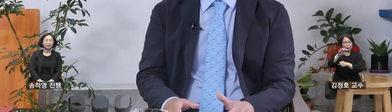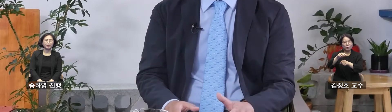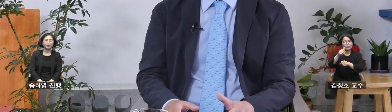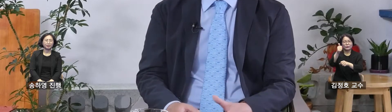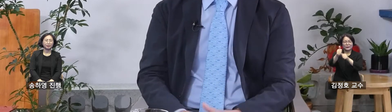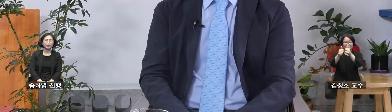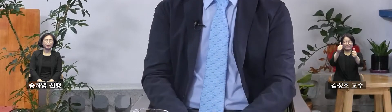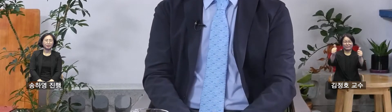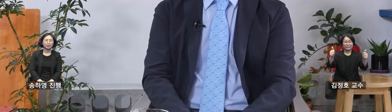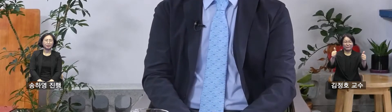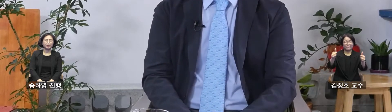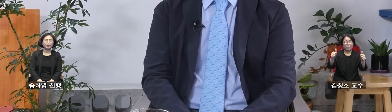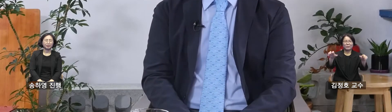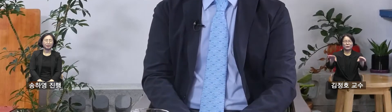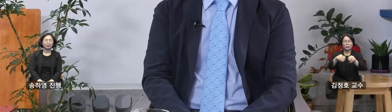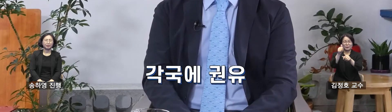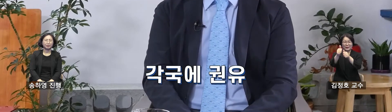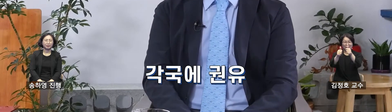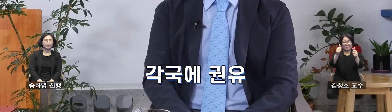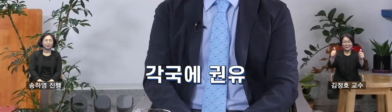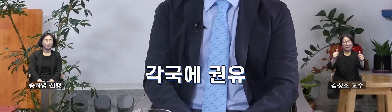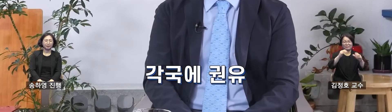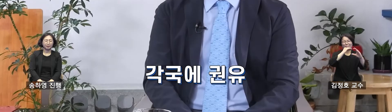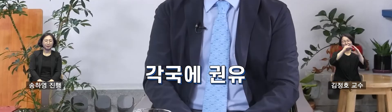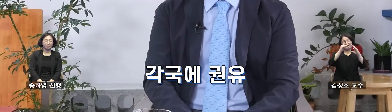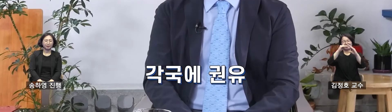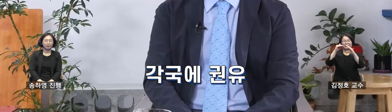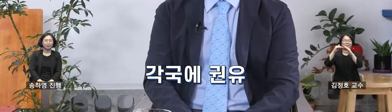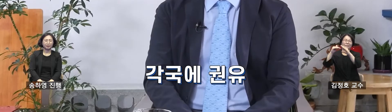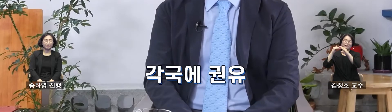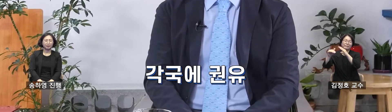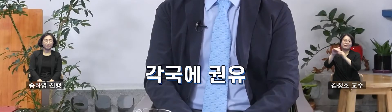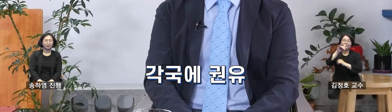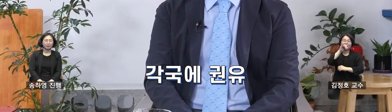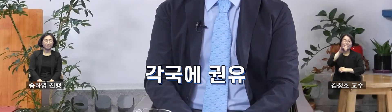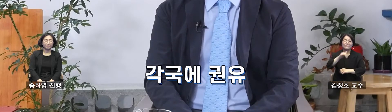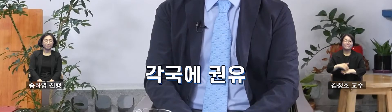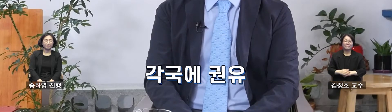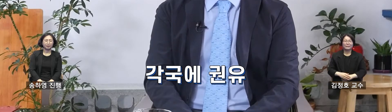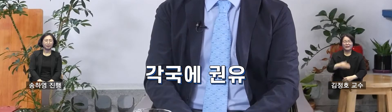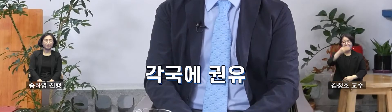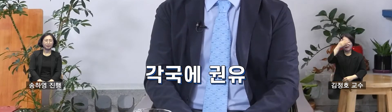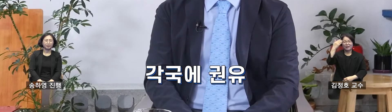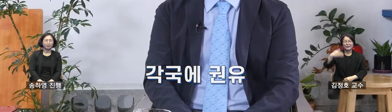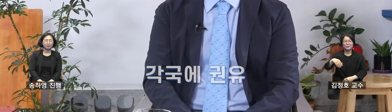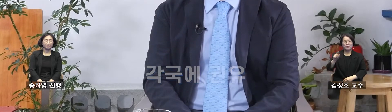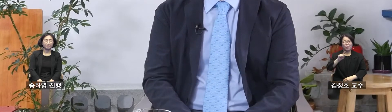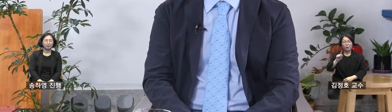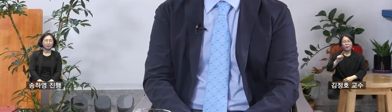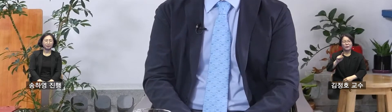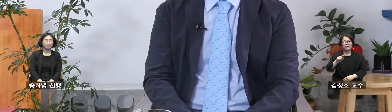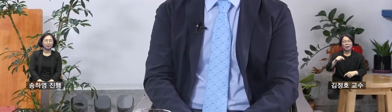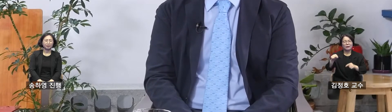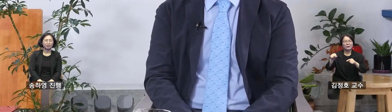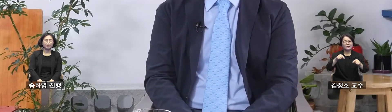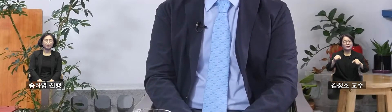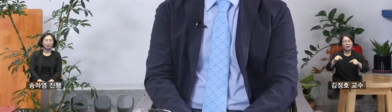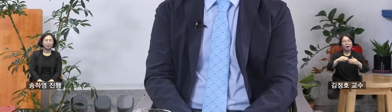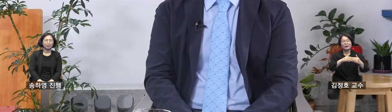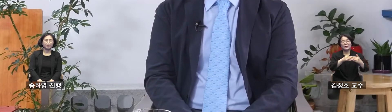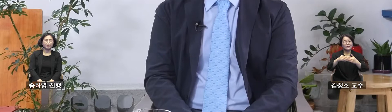대학교 총장이나 이런 분들한테 이메일을 보냈었습니다. 다행히 그런 리더십을 존중해